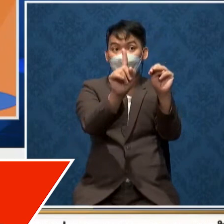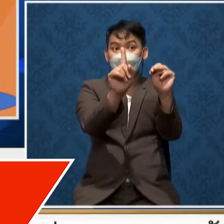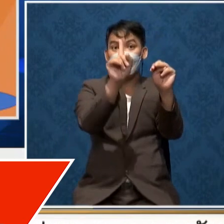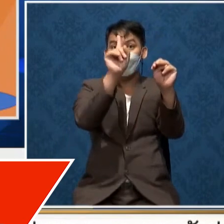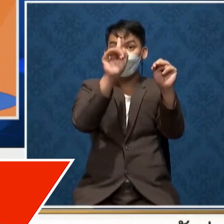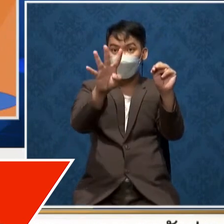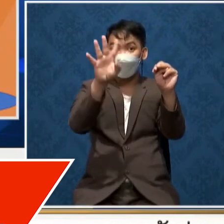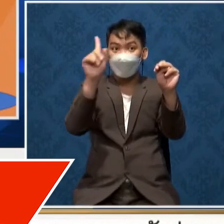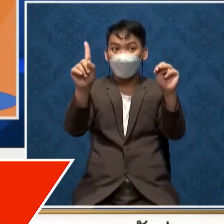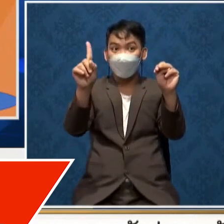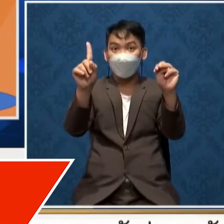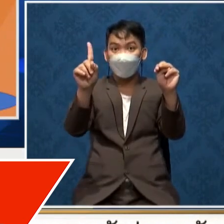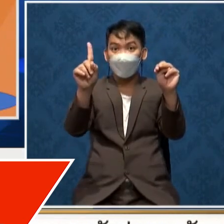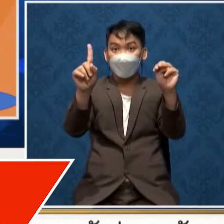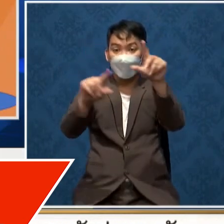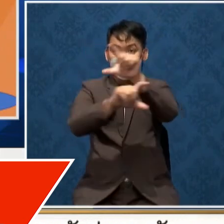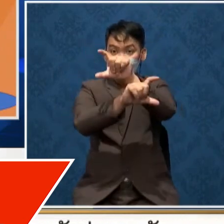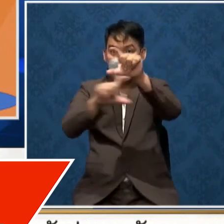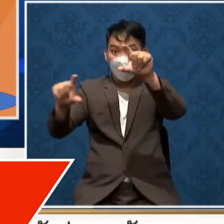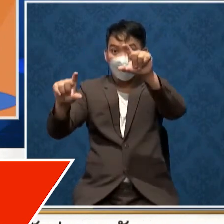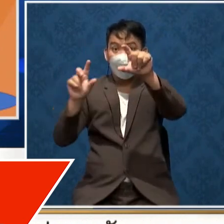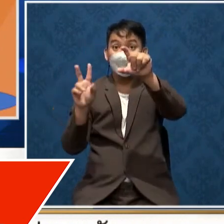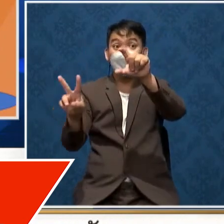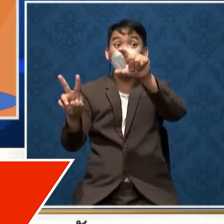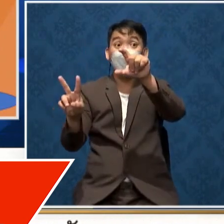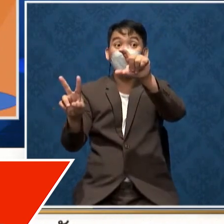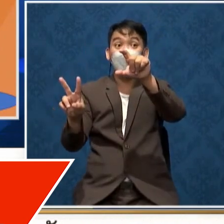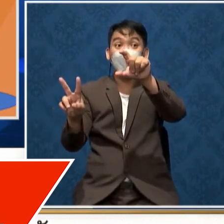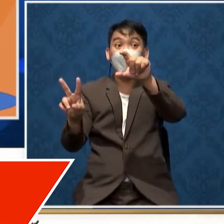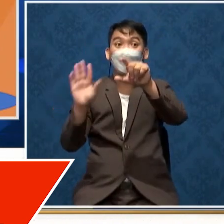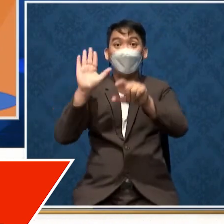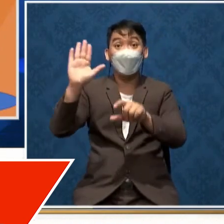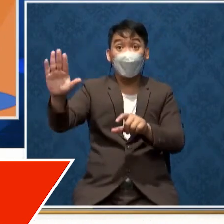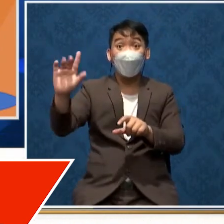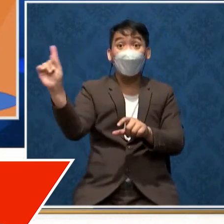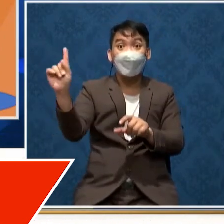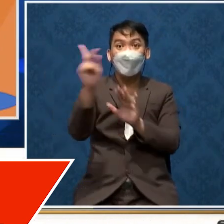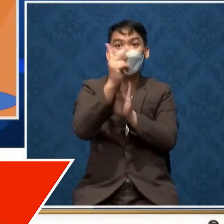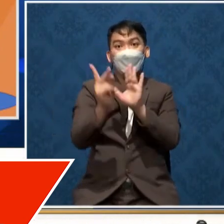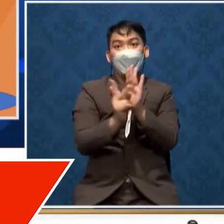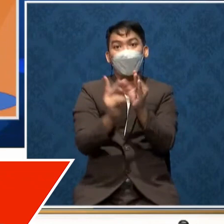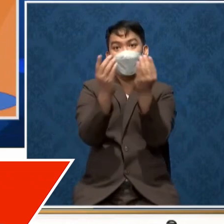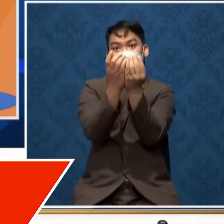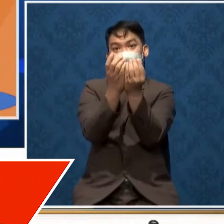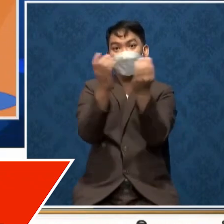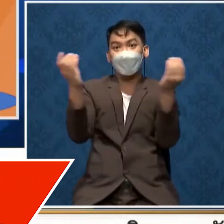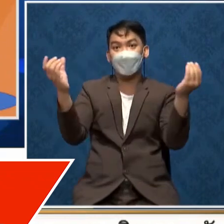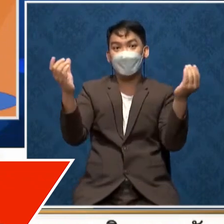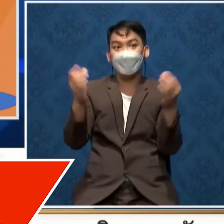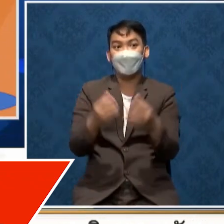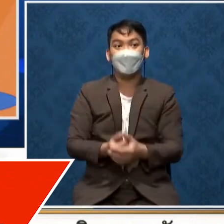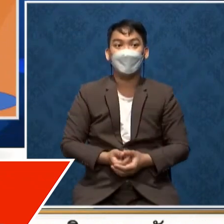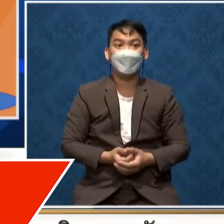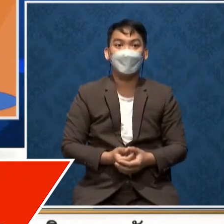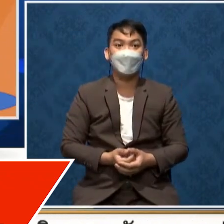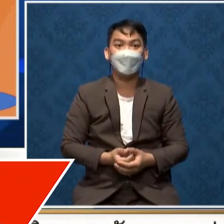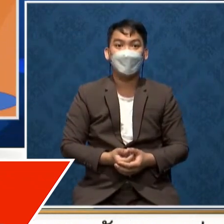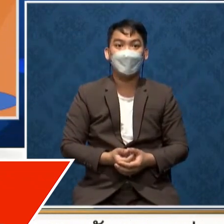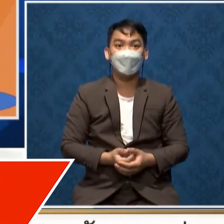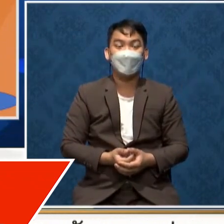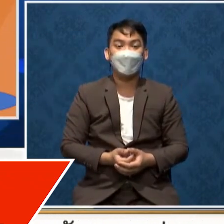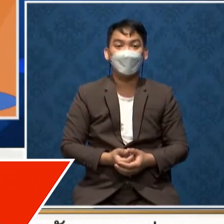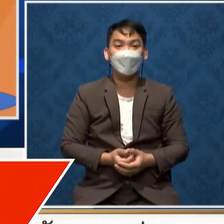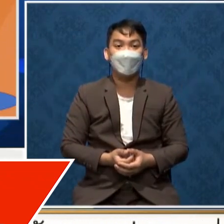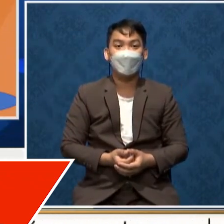141วรรค2ของรัฐธรรมนูญนะครับผมอ่านให้ชัดๆเลยครับว่าความในวรรค2ค